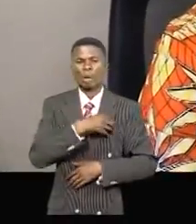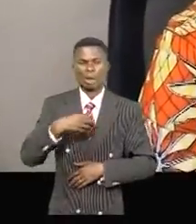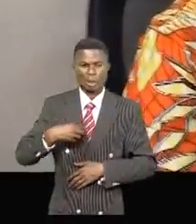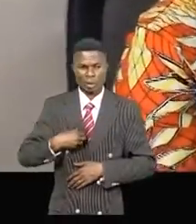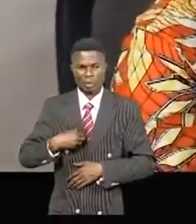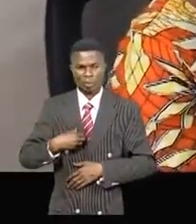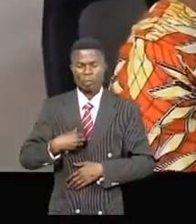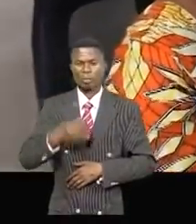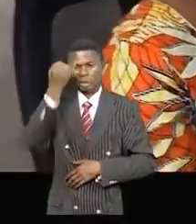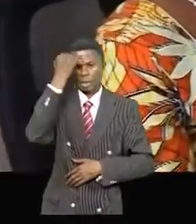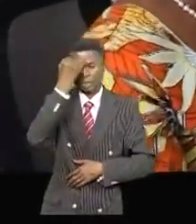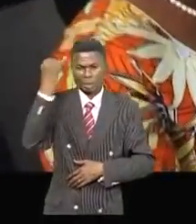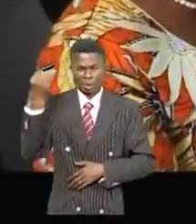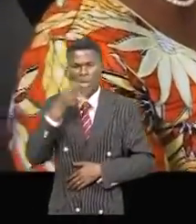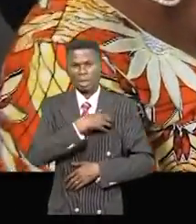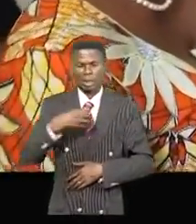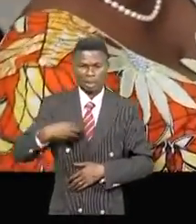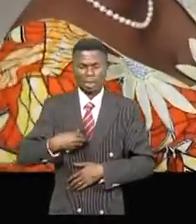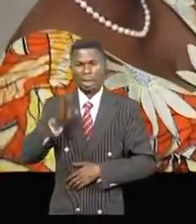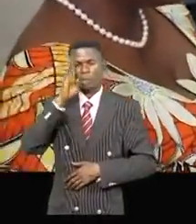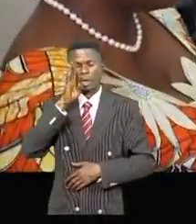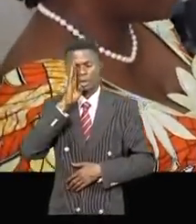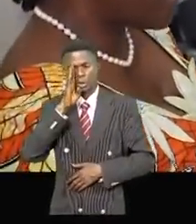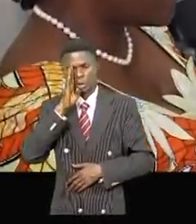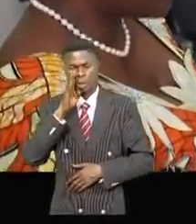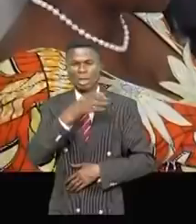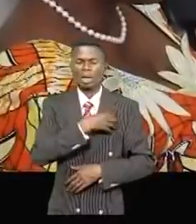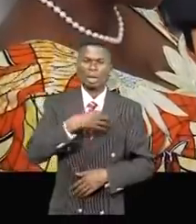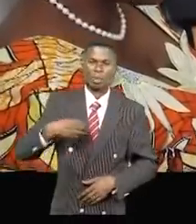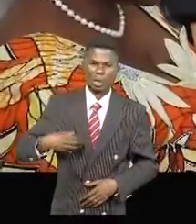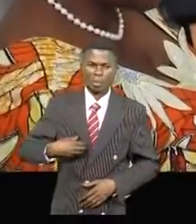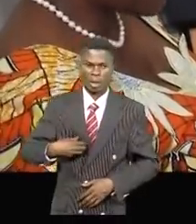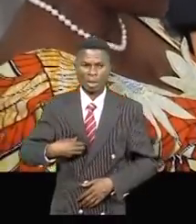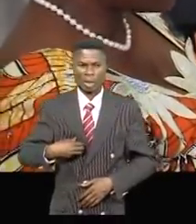de l'Italie, les femmes de la Belgique, les femmes